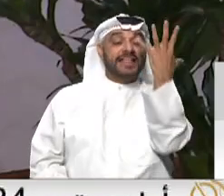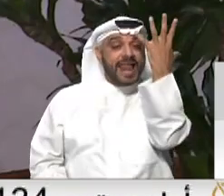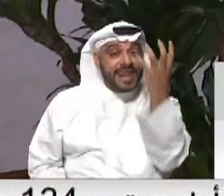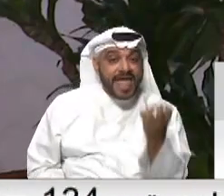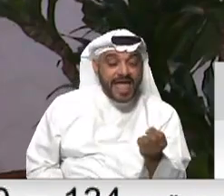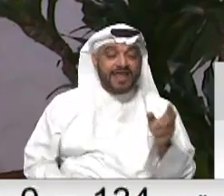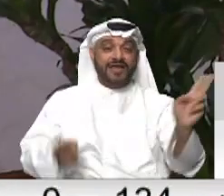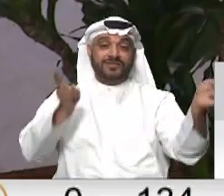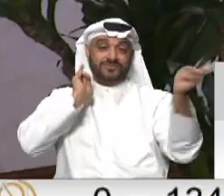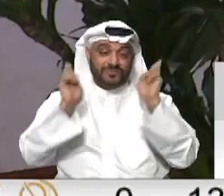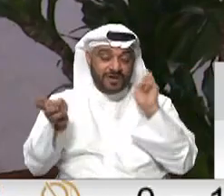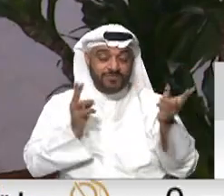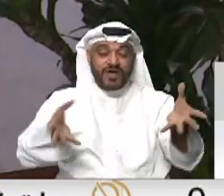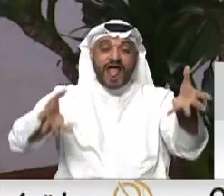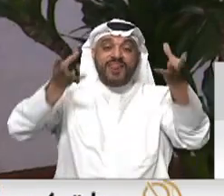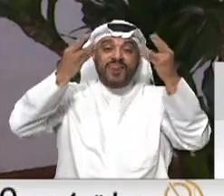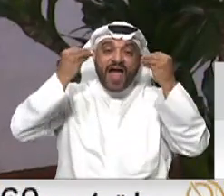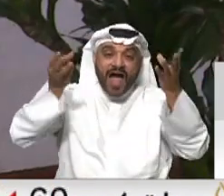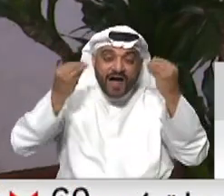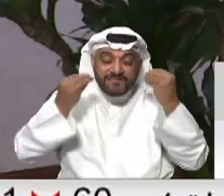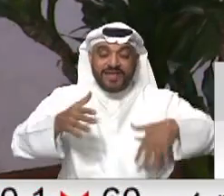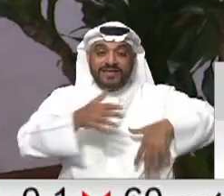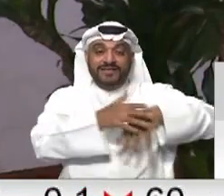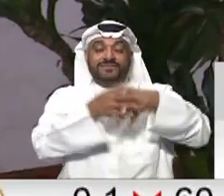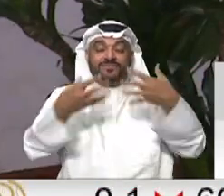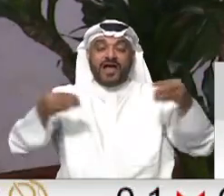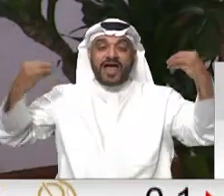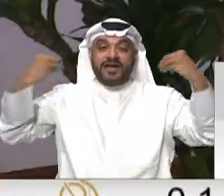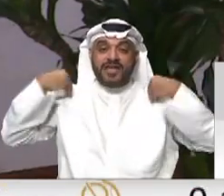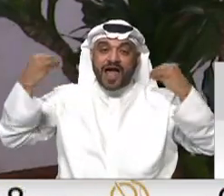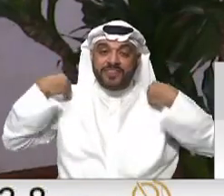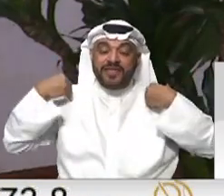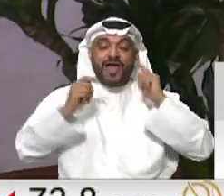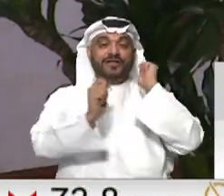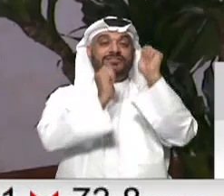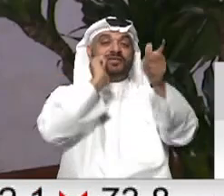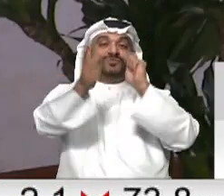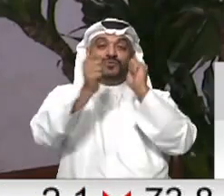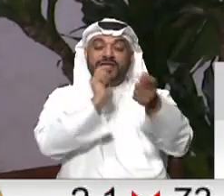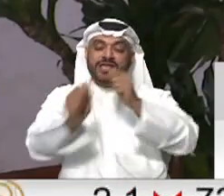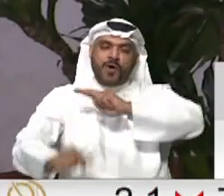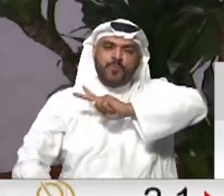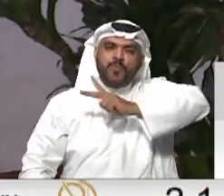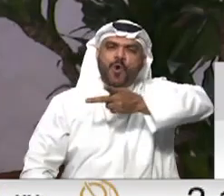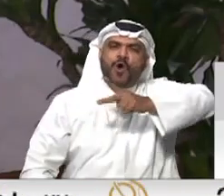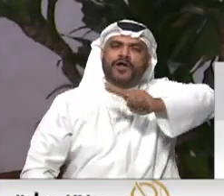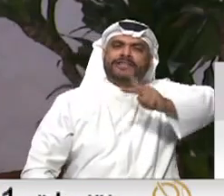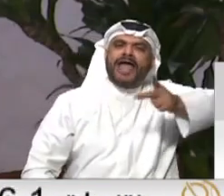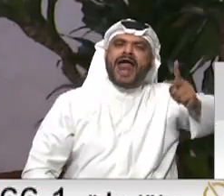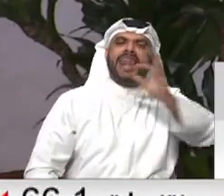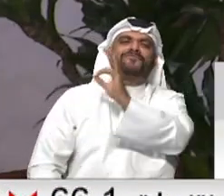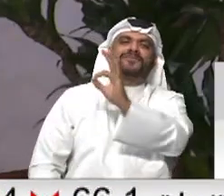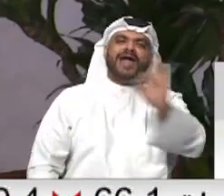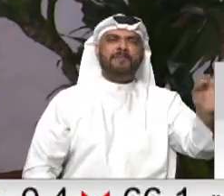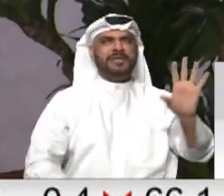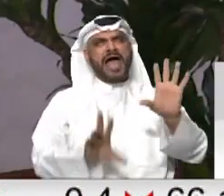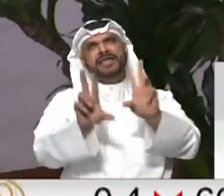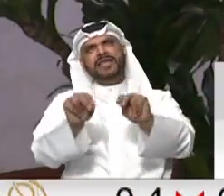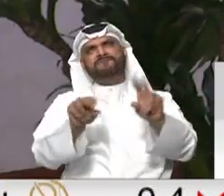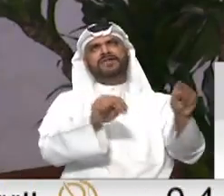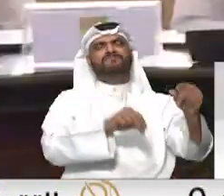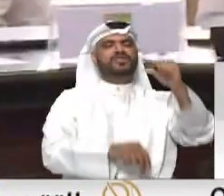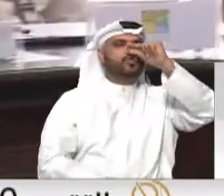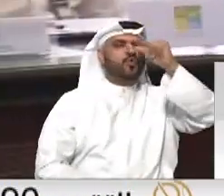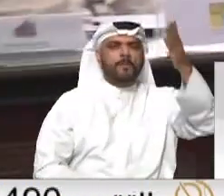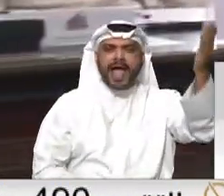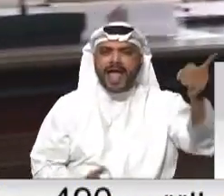الفعاليات الثقافيه والرياضيه وايضا التسويقيه وبالتالي احنا اليوم قاعد نستعرض المشهد السياحي والترفيه في